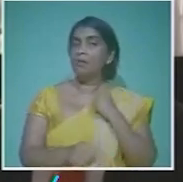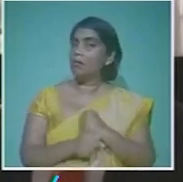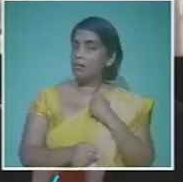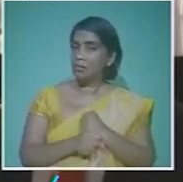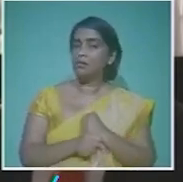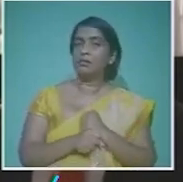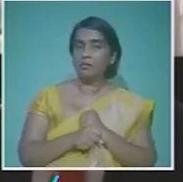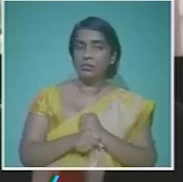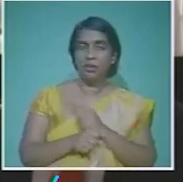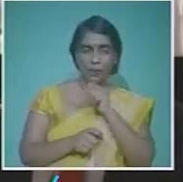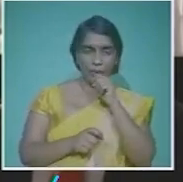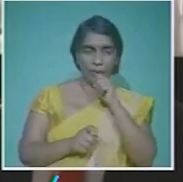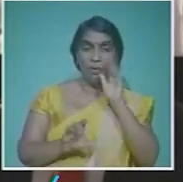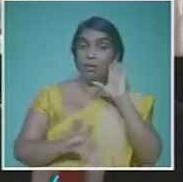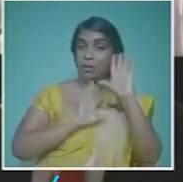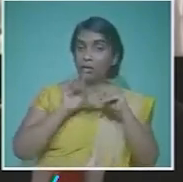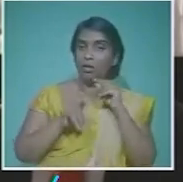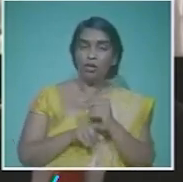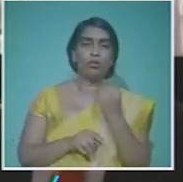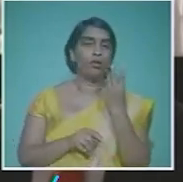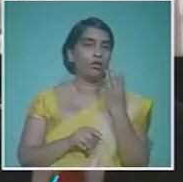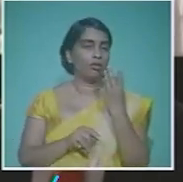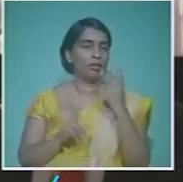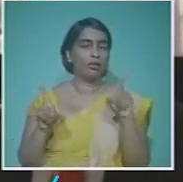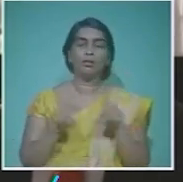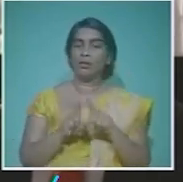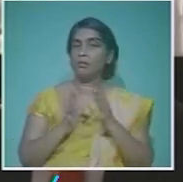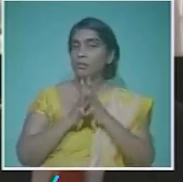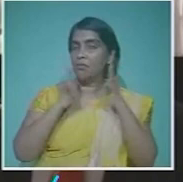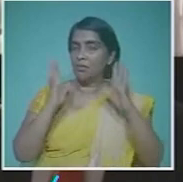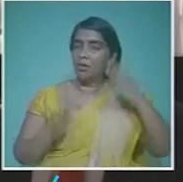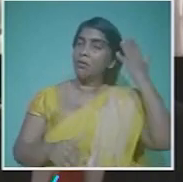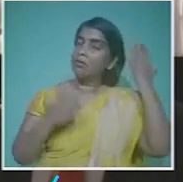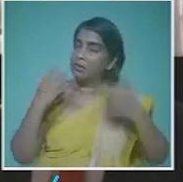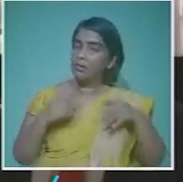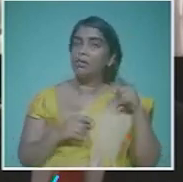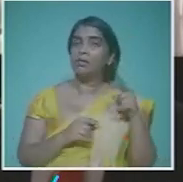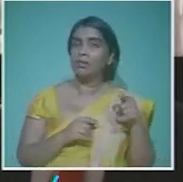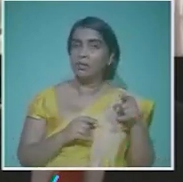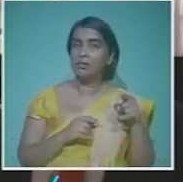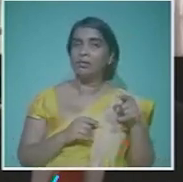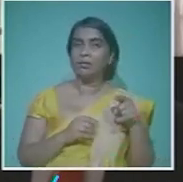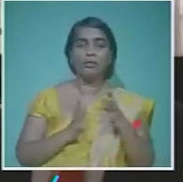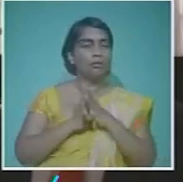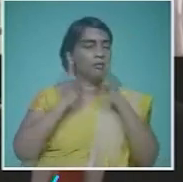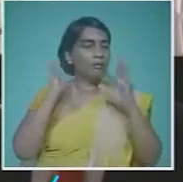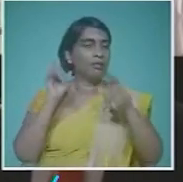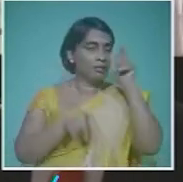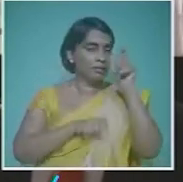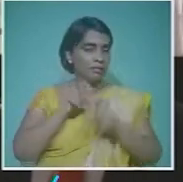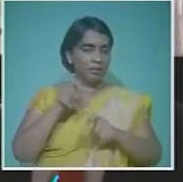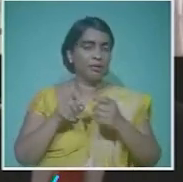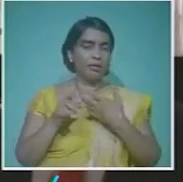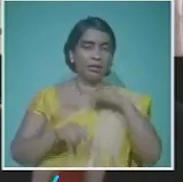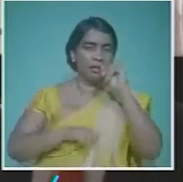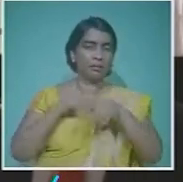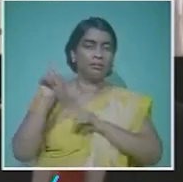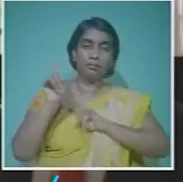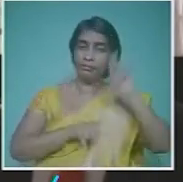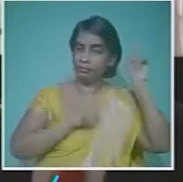නිල වාර්තාවල හැටියට 3000කට වැඩි පිරිසක් මැරුණා. විශාල පිරිසක් මේ රට දාලා